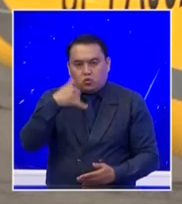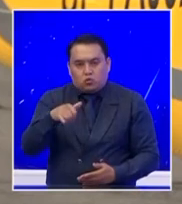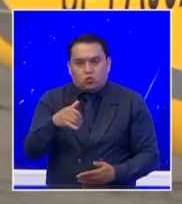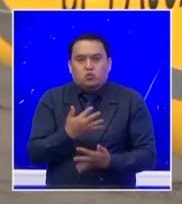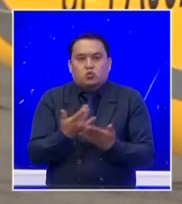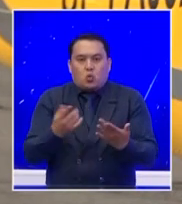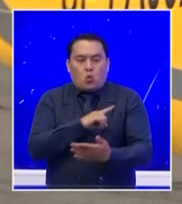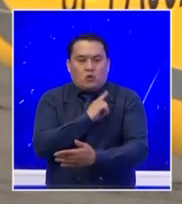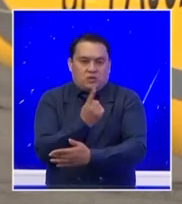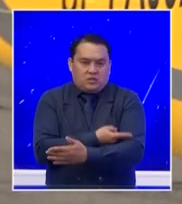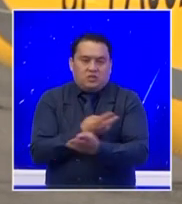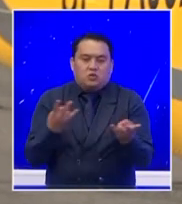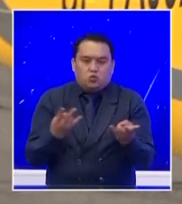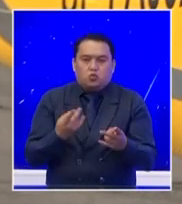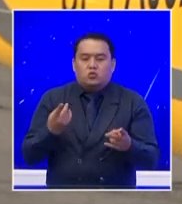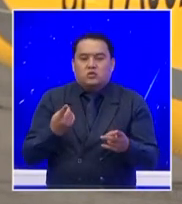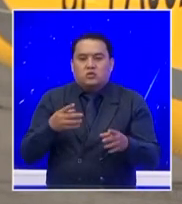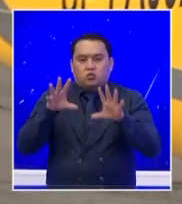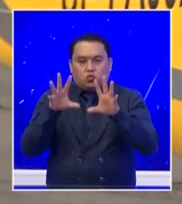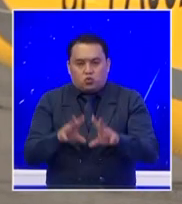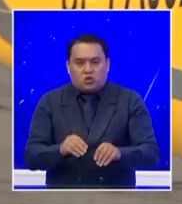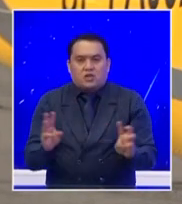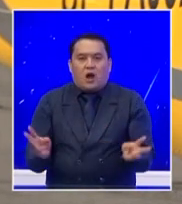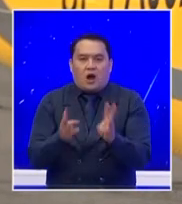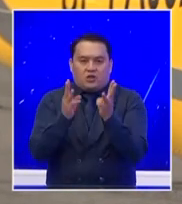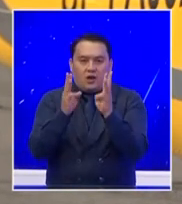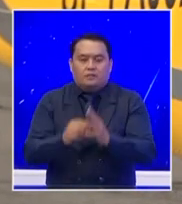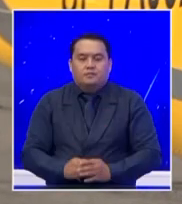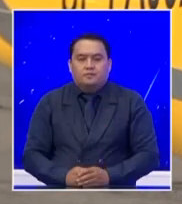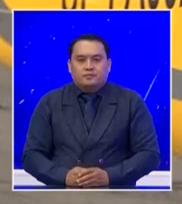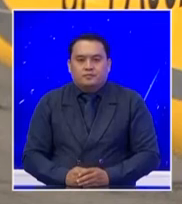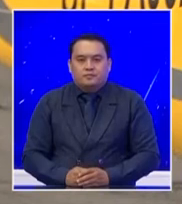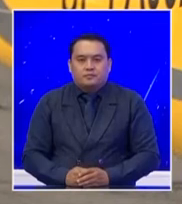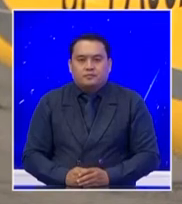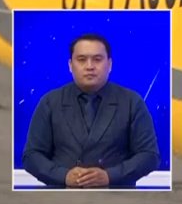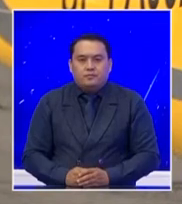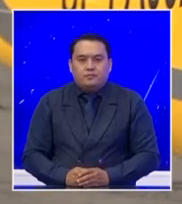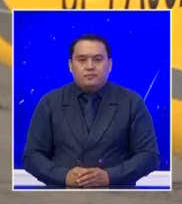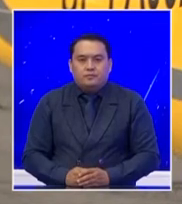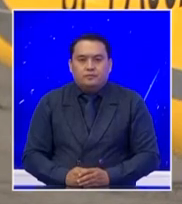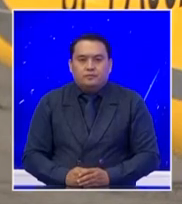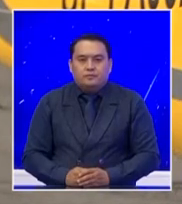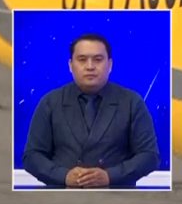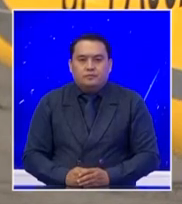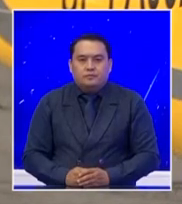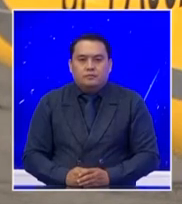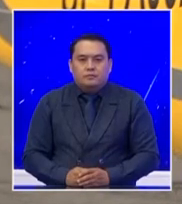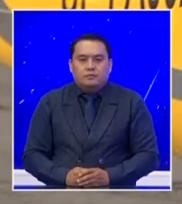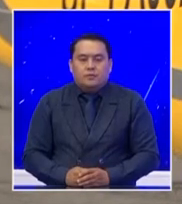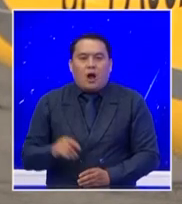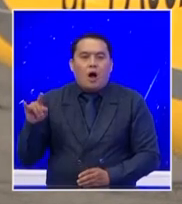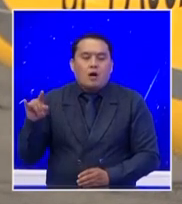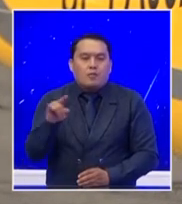надо сил и средств для тушения лесного пожара. Но в то же время при